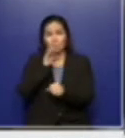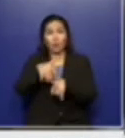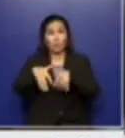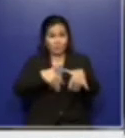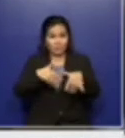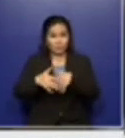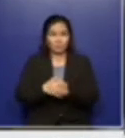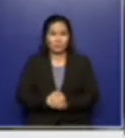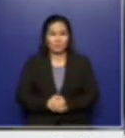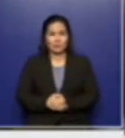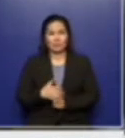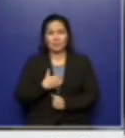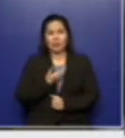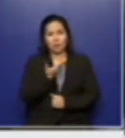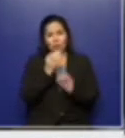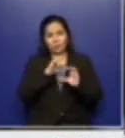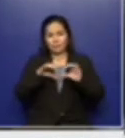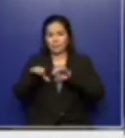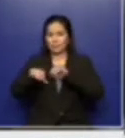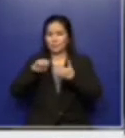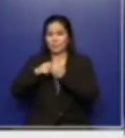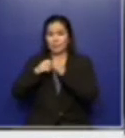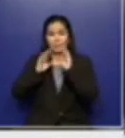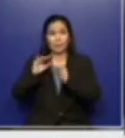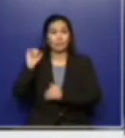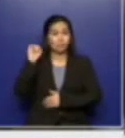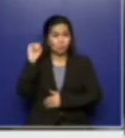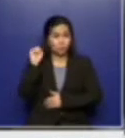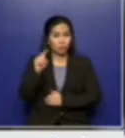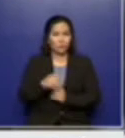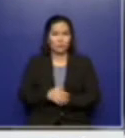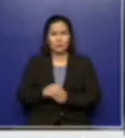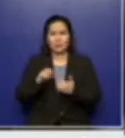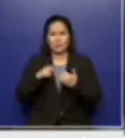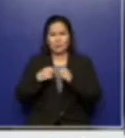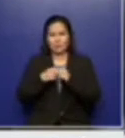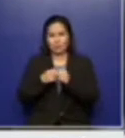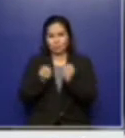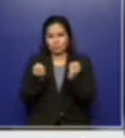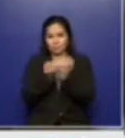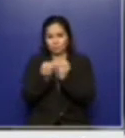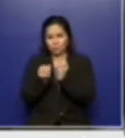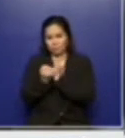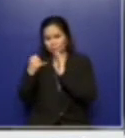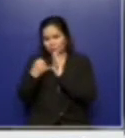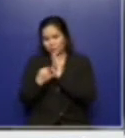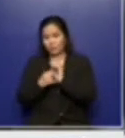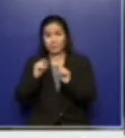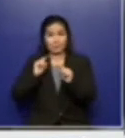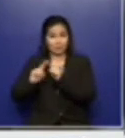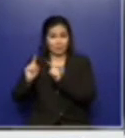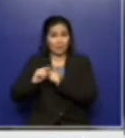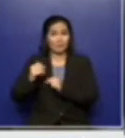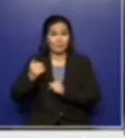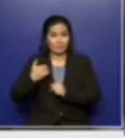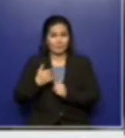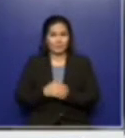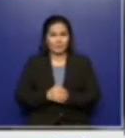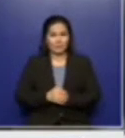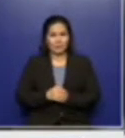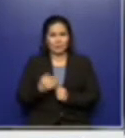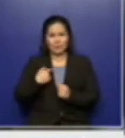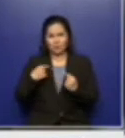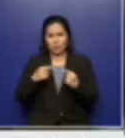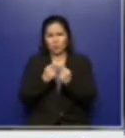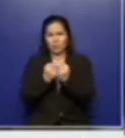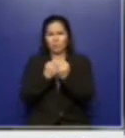ชนอยากให้รัฐบาลแก้ไขโดยด่วนครับเพราะปัญหาเริ่มมากขึ้นหลายจังหวัดนะครับจะเป็นแนวรู้กันช้างที่ได้มาตรฐาน